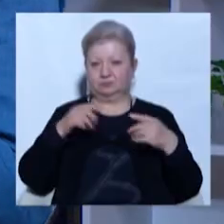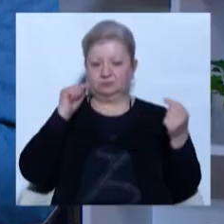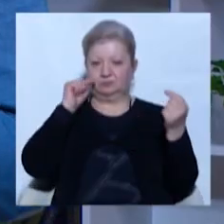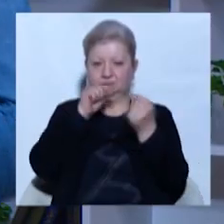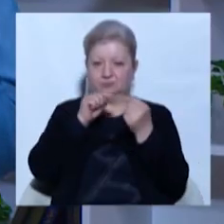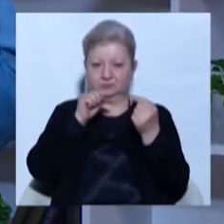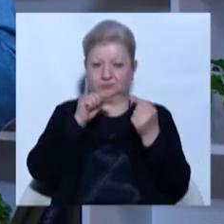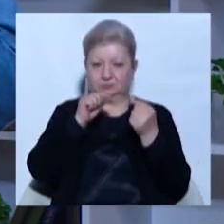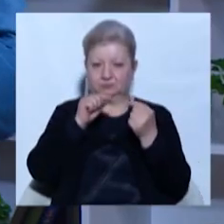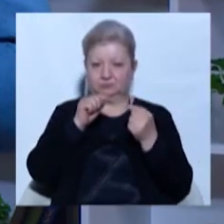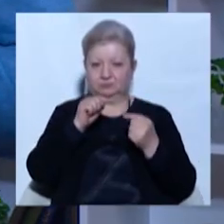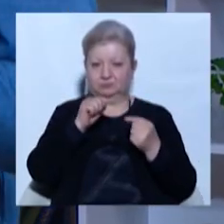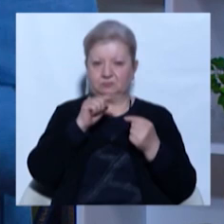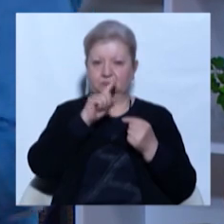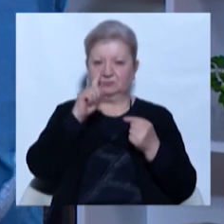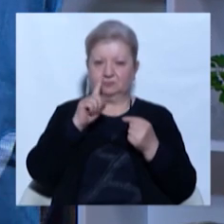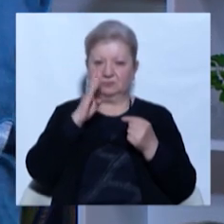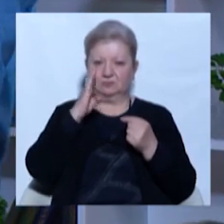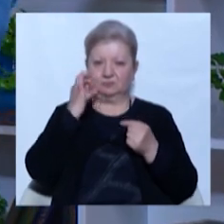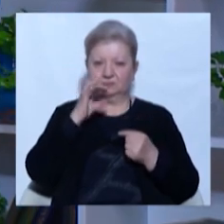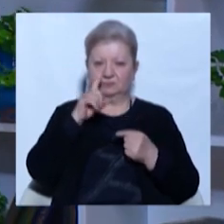ქართლის სამეფო ვახტანგ გორგასალი.